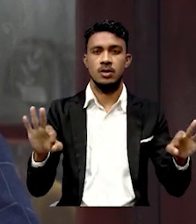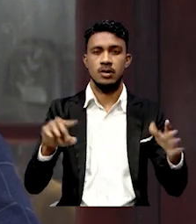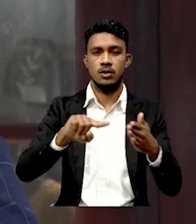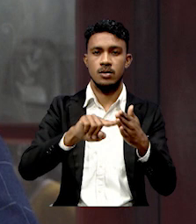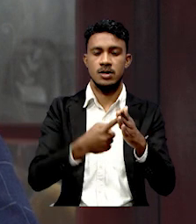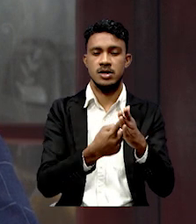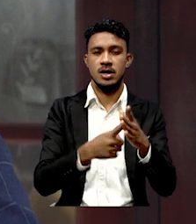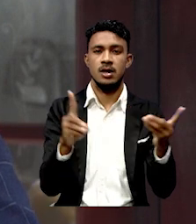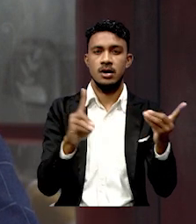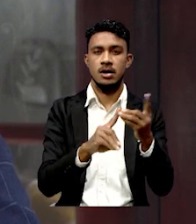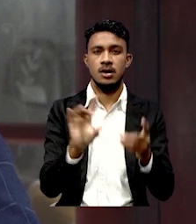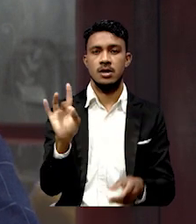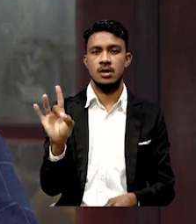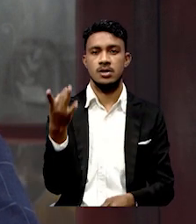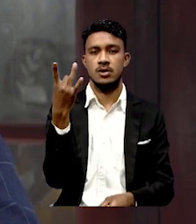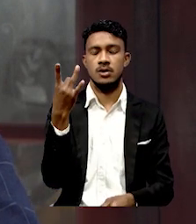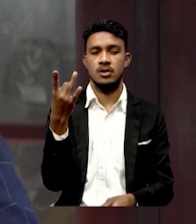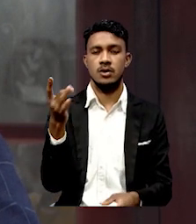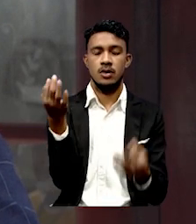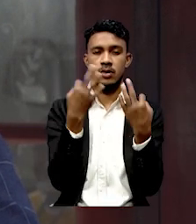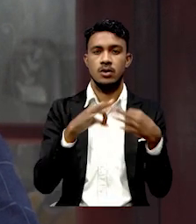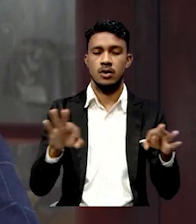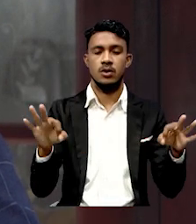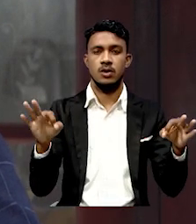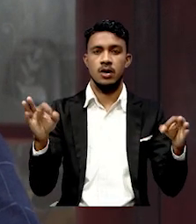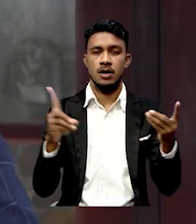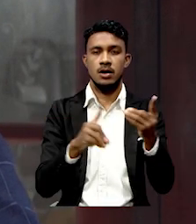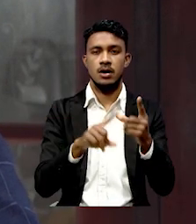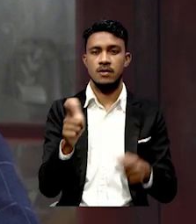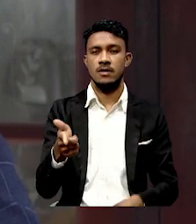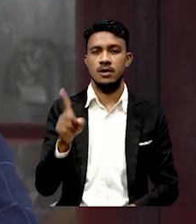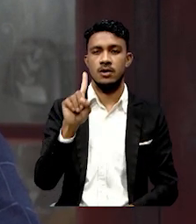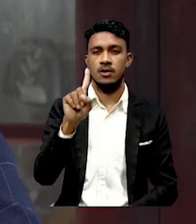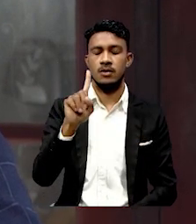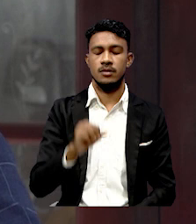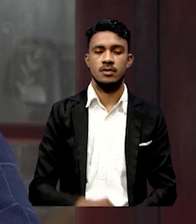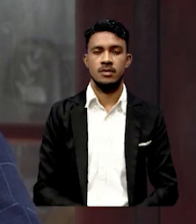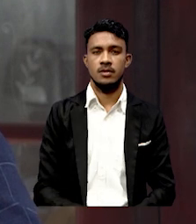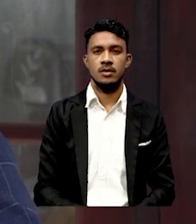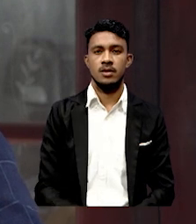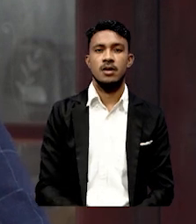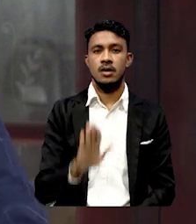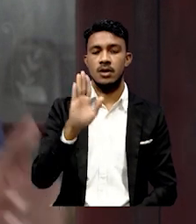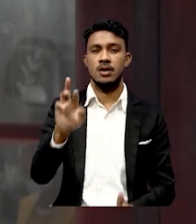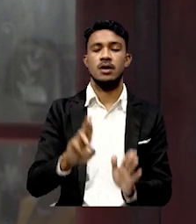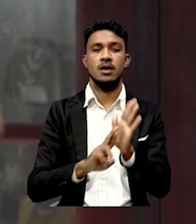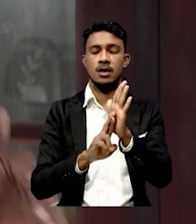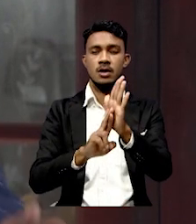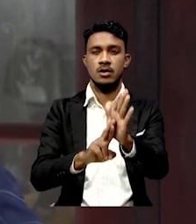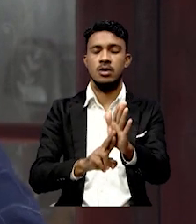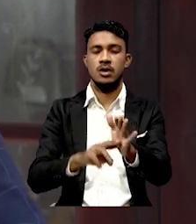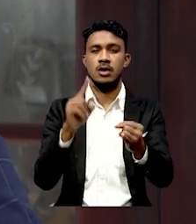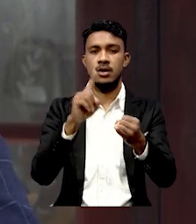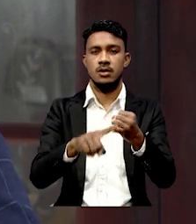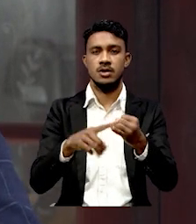Zawit i finalisa dia 21 tentang nini relatori ya konklusion ikus nemo si